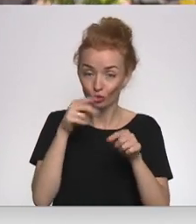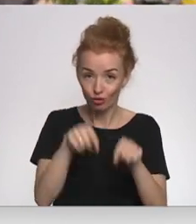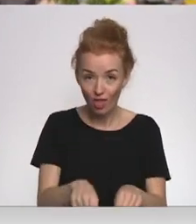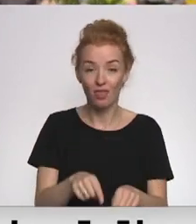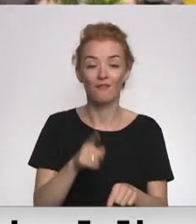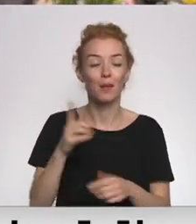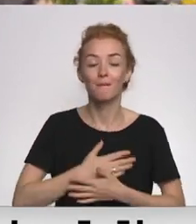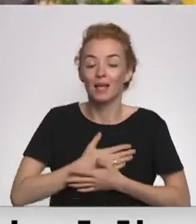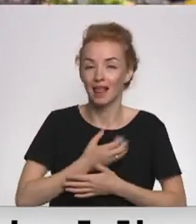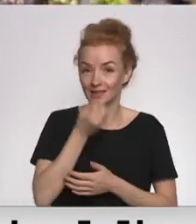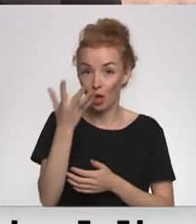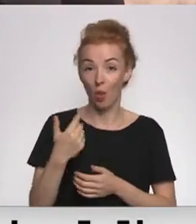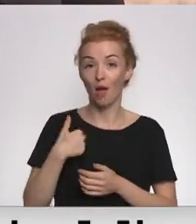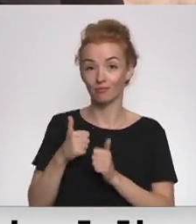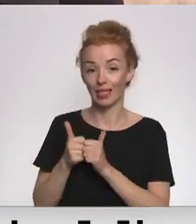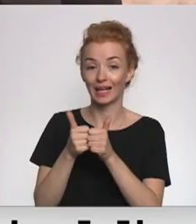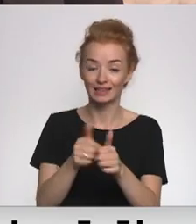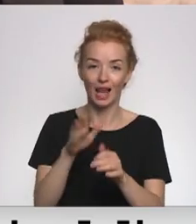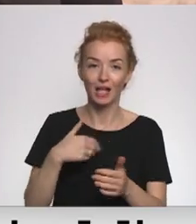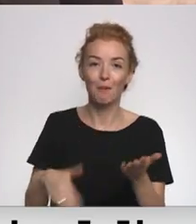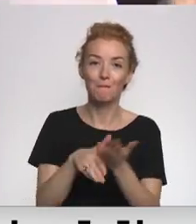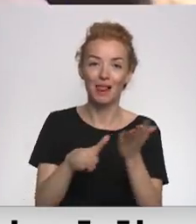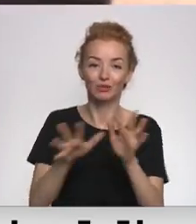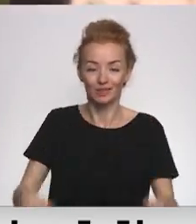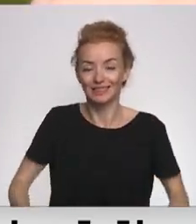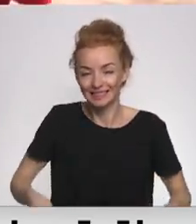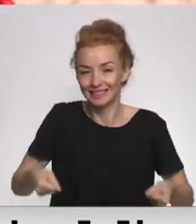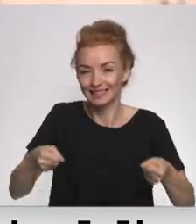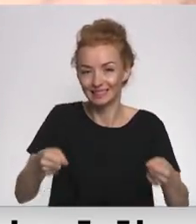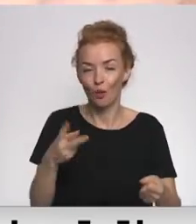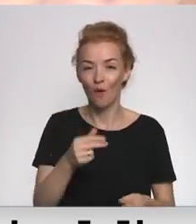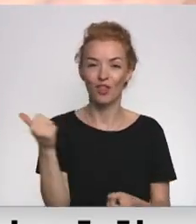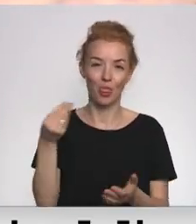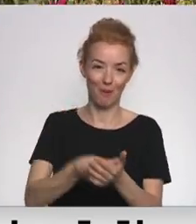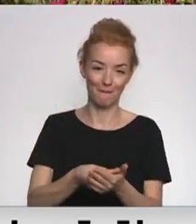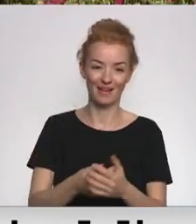ziedus. Mani paņēma līdzi, lai es nestu visu to, ko viņa nopirks.